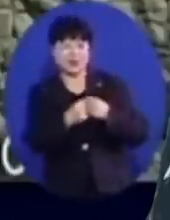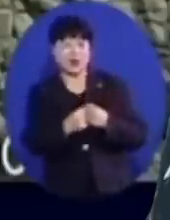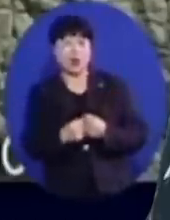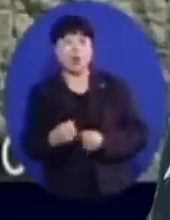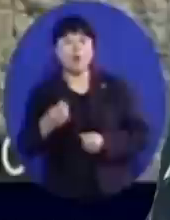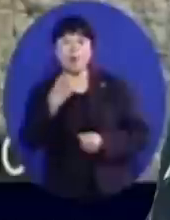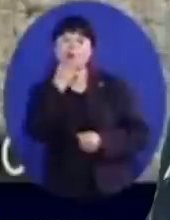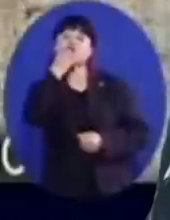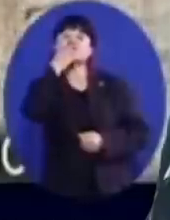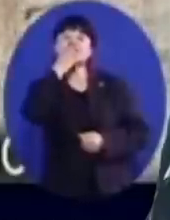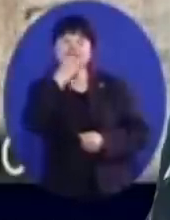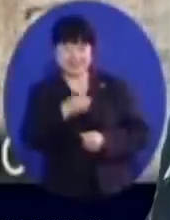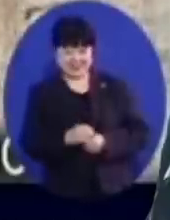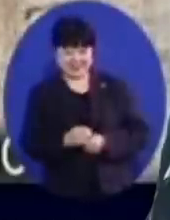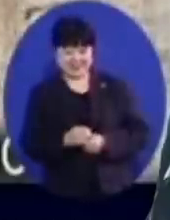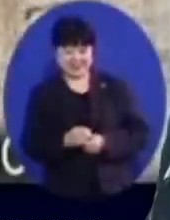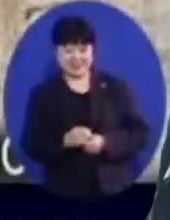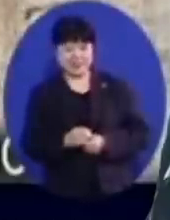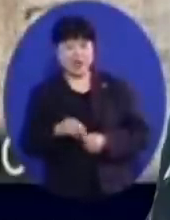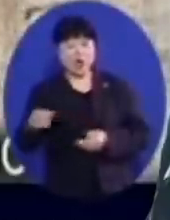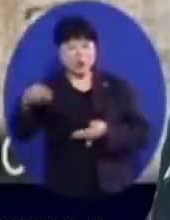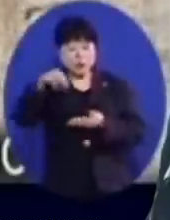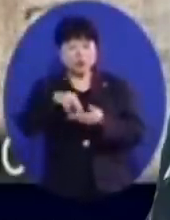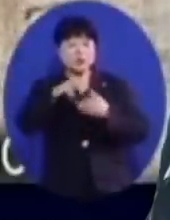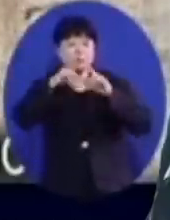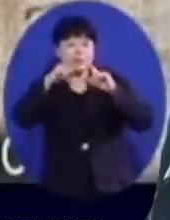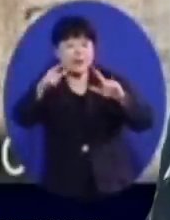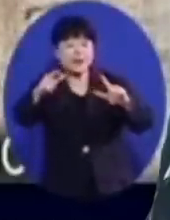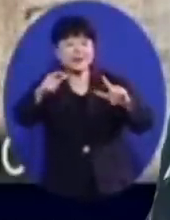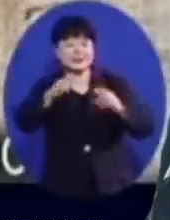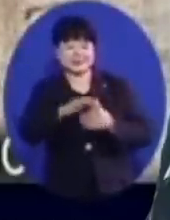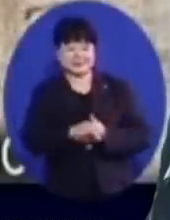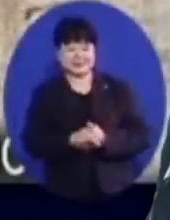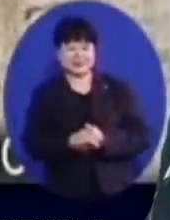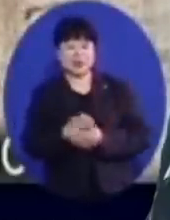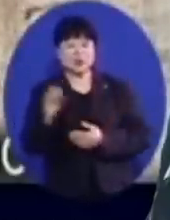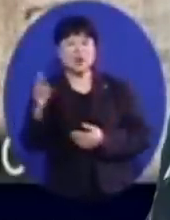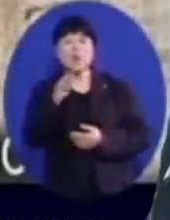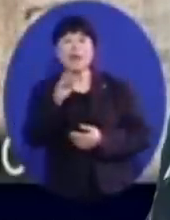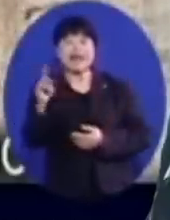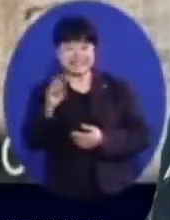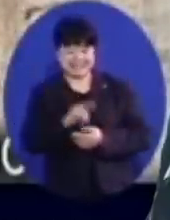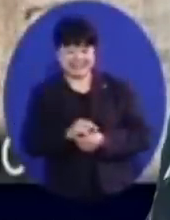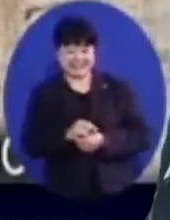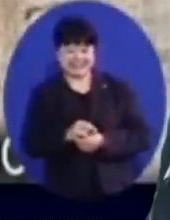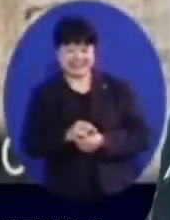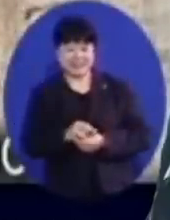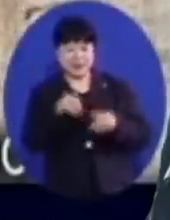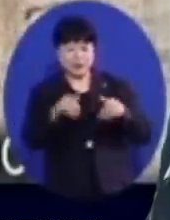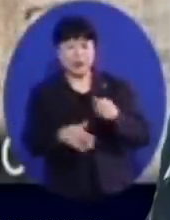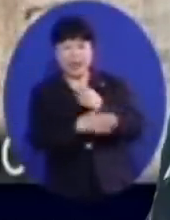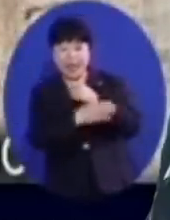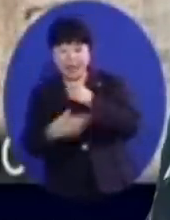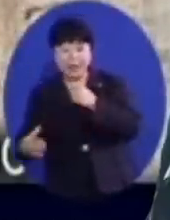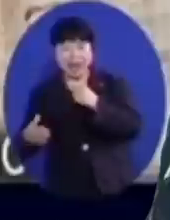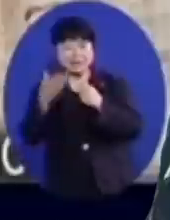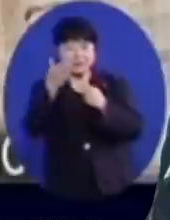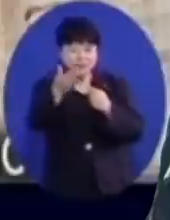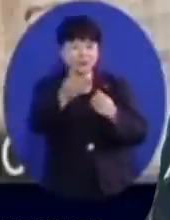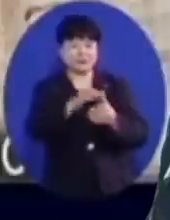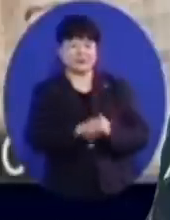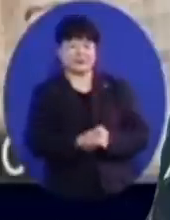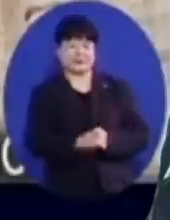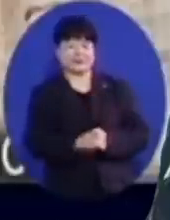워싱턴 독립선언서를 기초하고 광대한 미대륙의 기초를 읽은 토마스 제퍼슨 노예 해방으로 자유와 인권의 메시지를